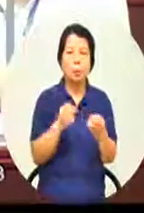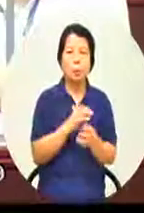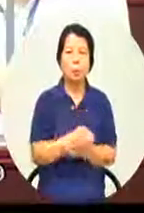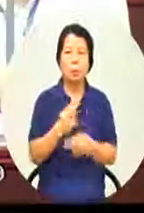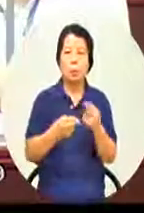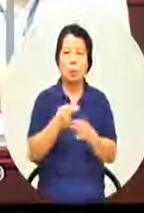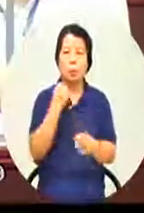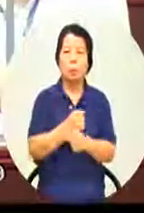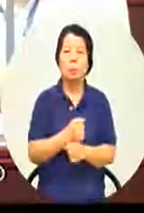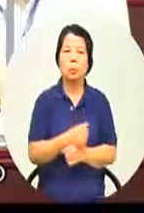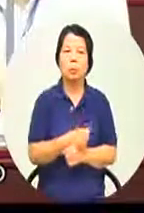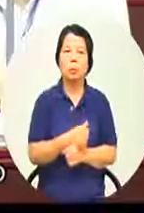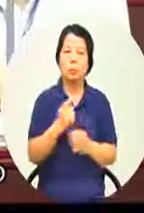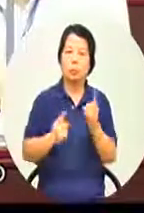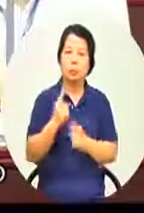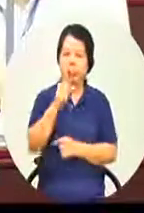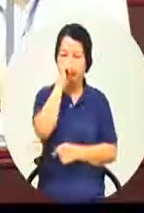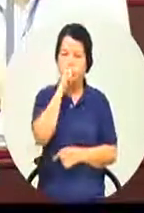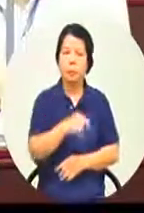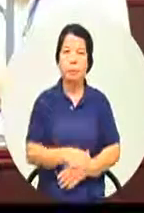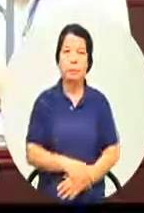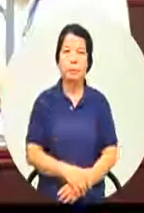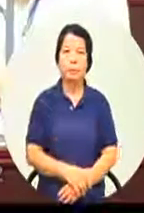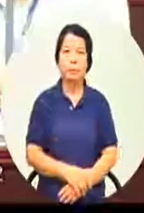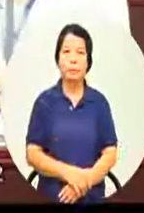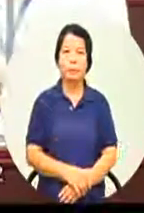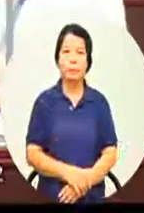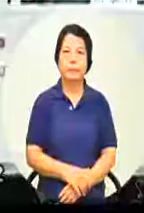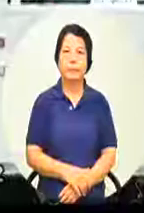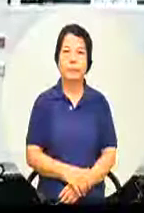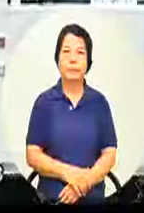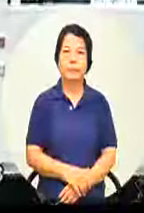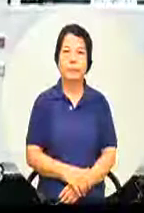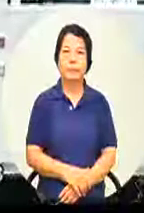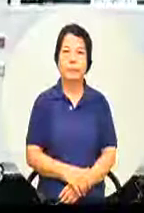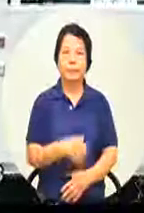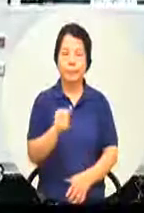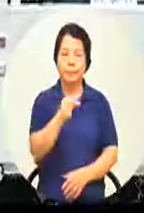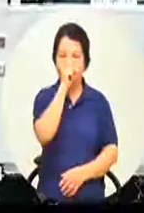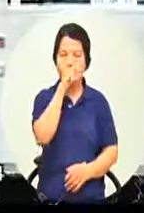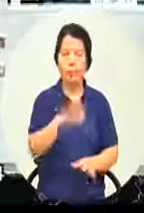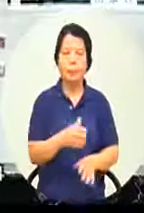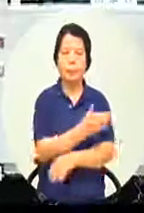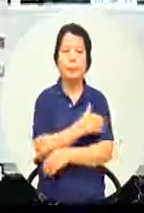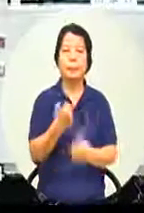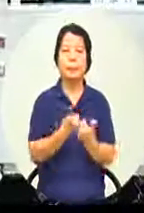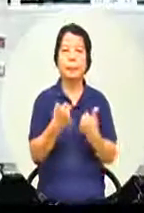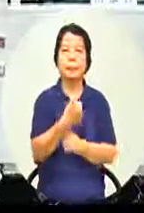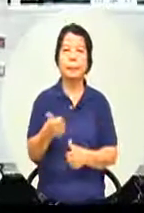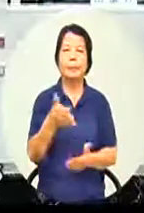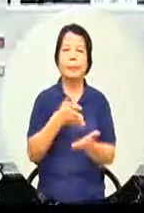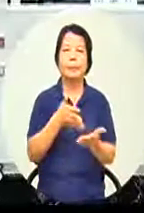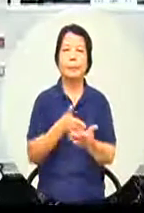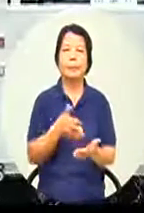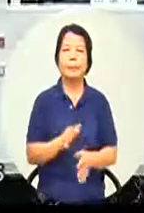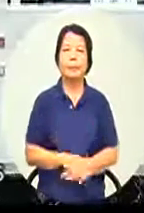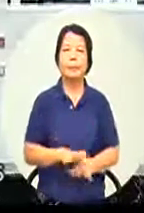么样做最好。是，好。 好，谢谢陈美娟议员的质询。